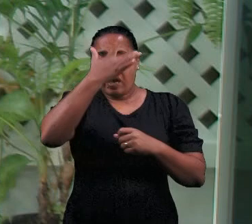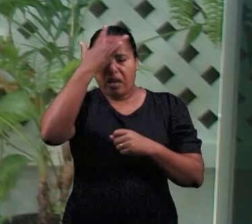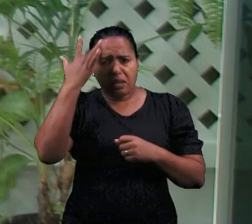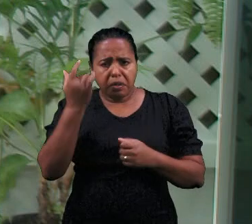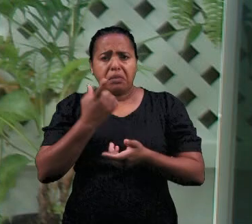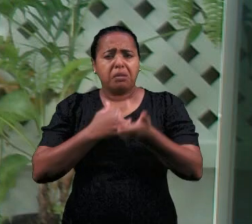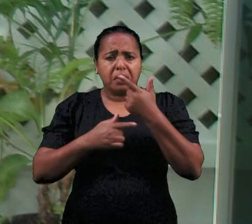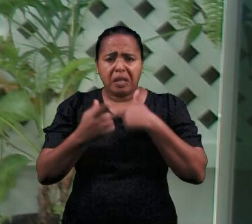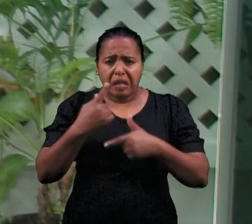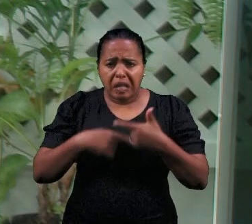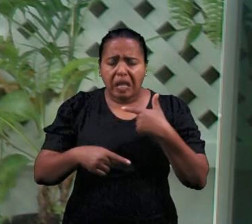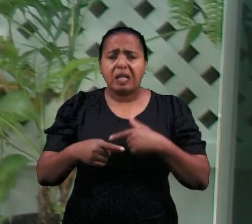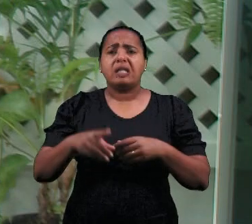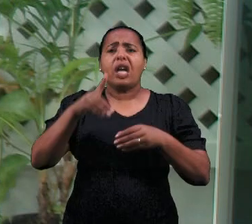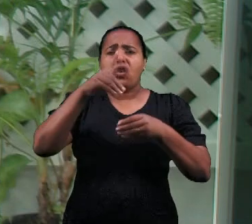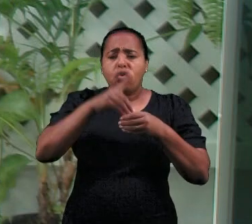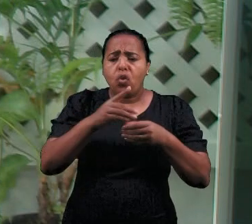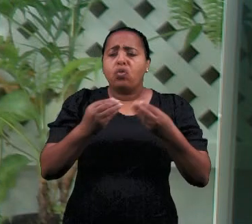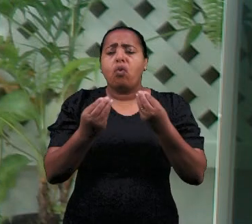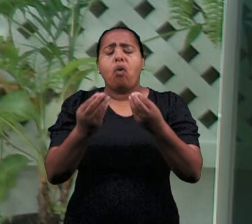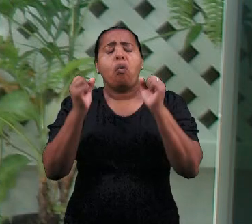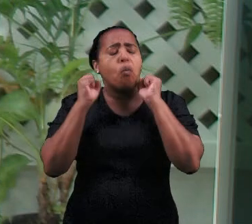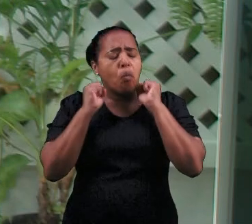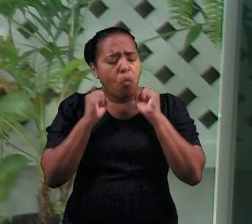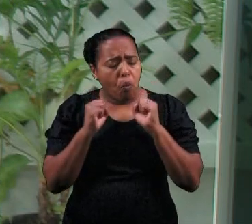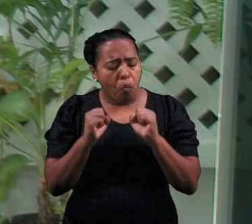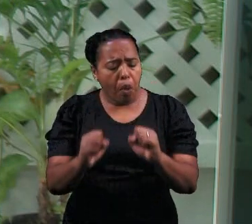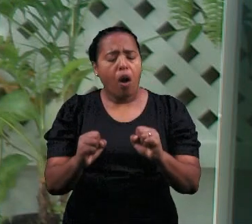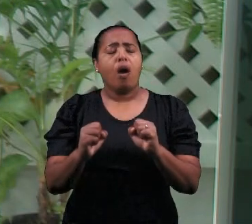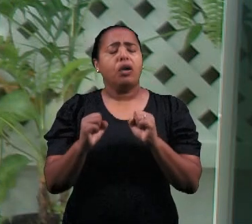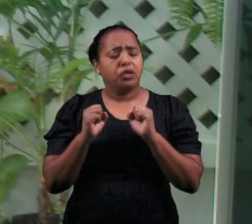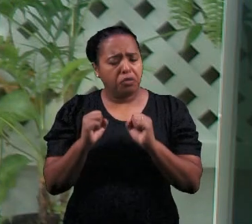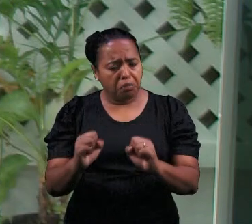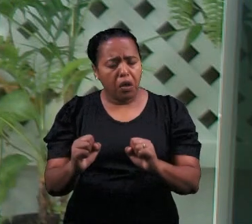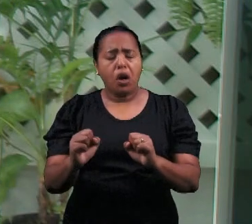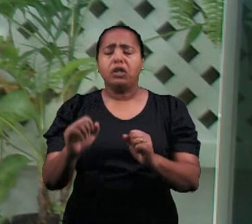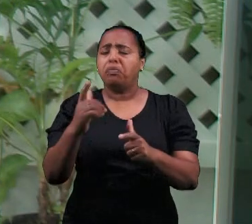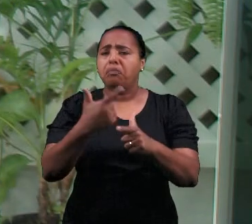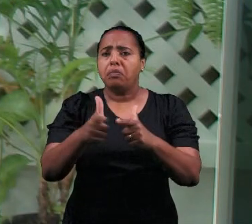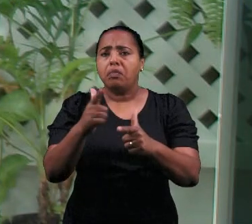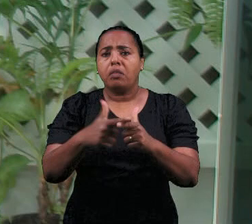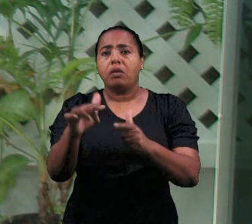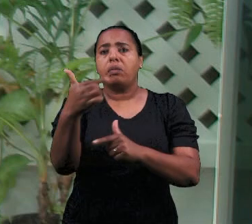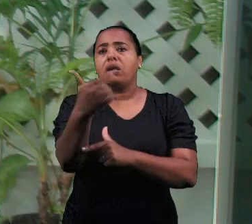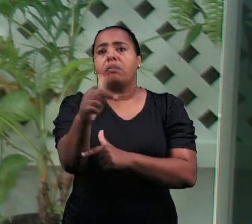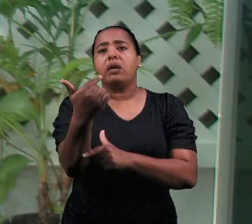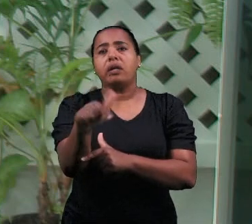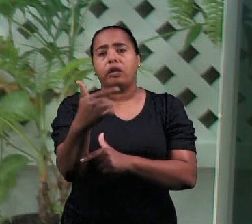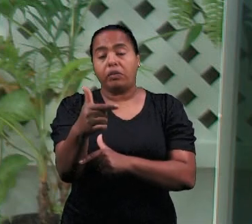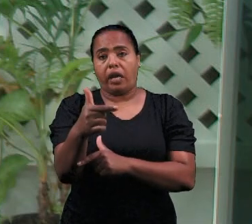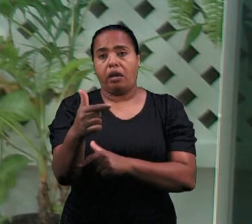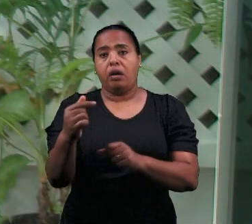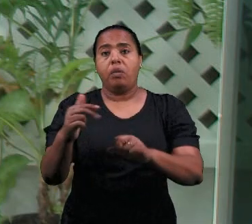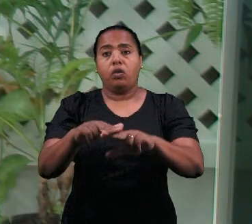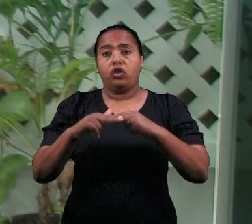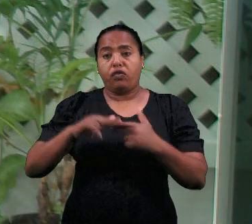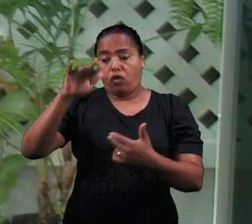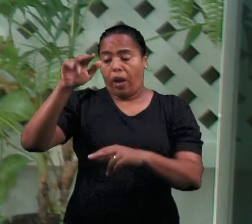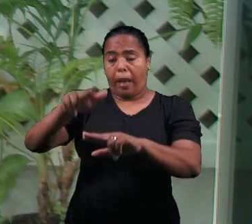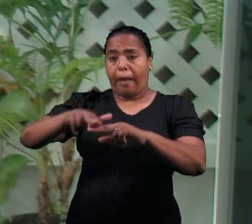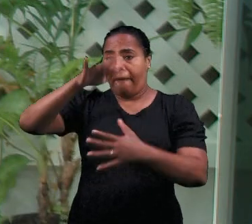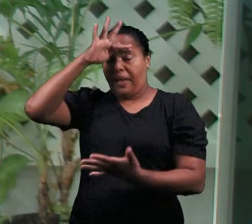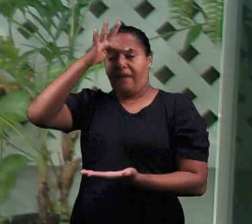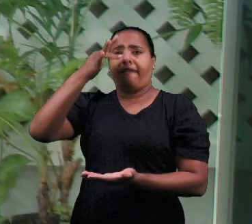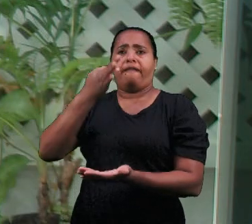cela. Nous ne sommes pas préoccupés à cela. Ceux qui veulent contribuer, contribuer de la manière comme ils